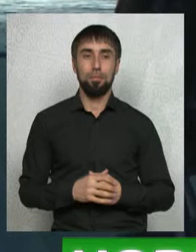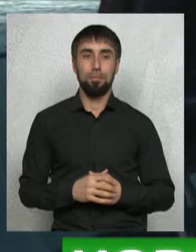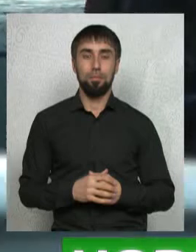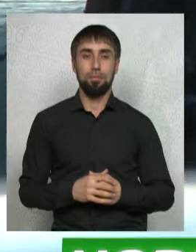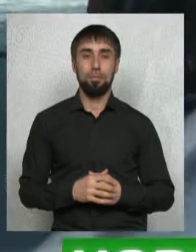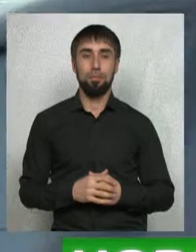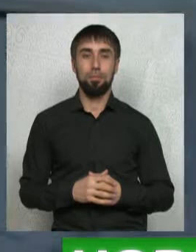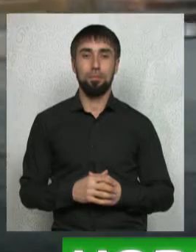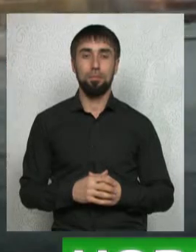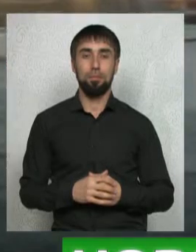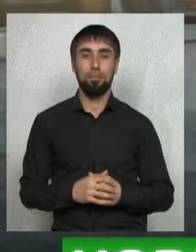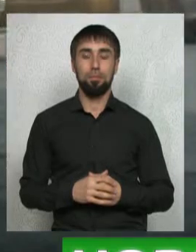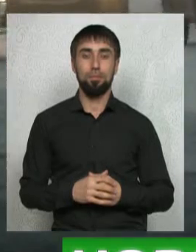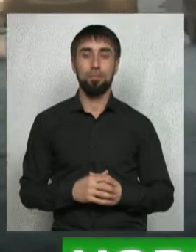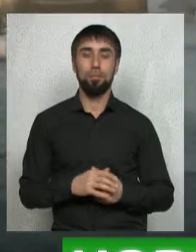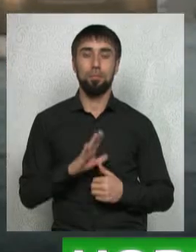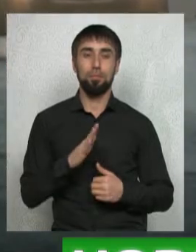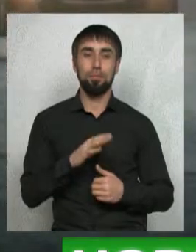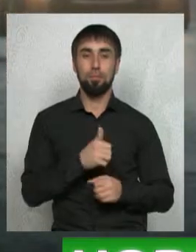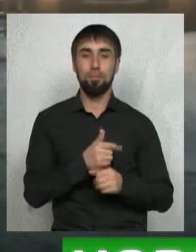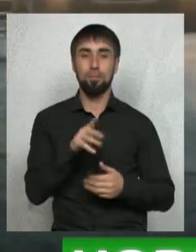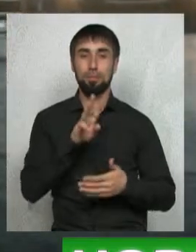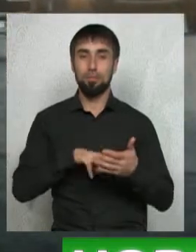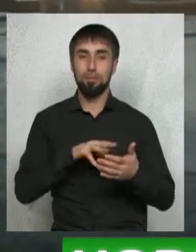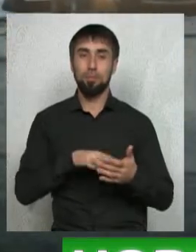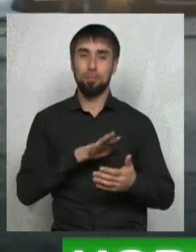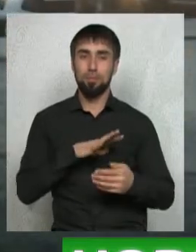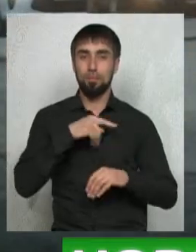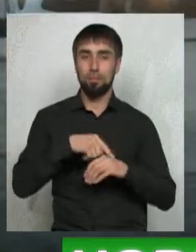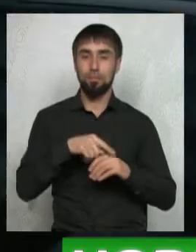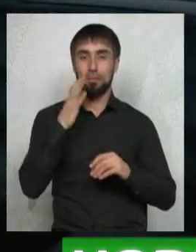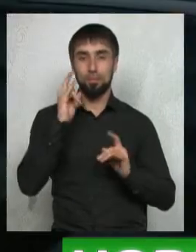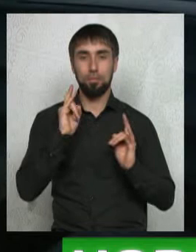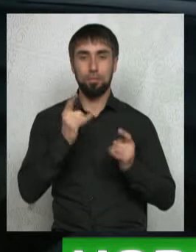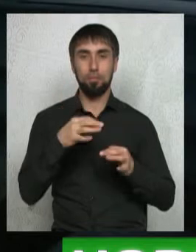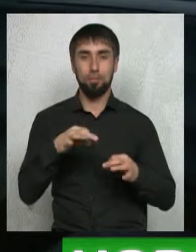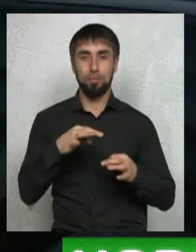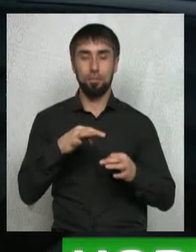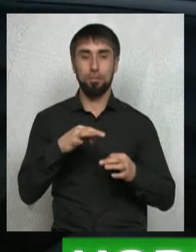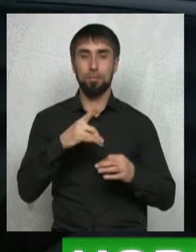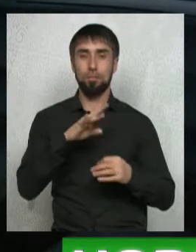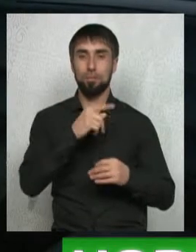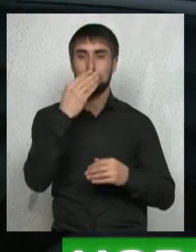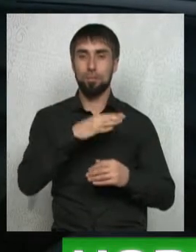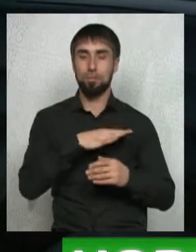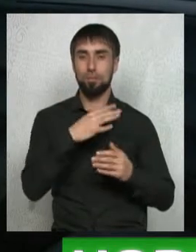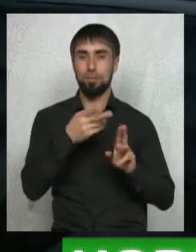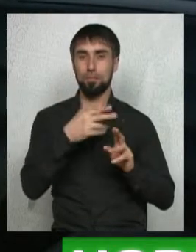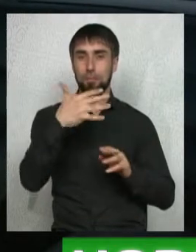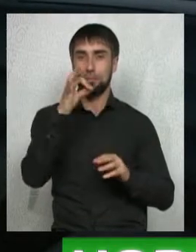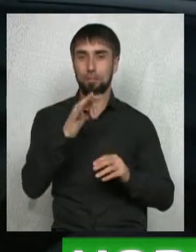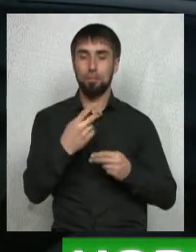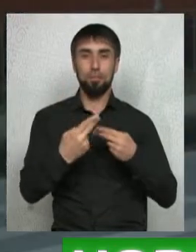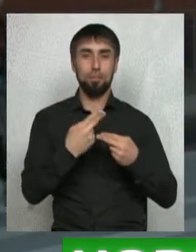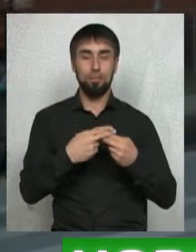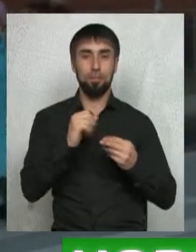Все, закрывай. В основном под штрафные санкции попадают тонированные авто. Пленка снижает видимость на 50%,